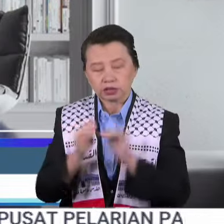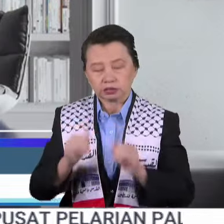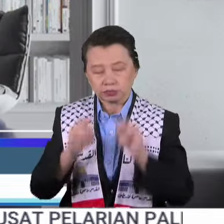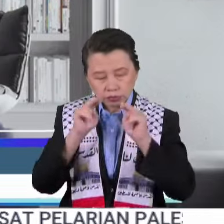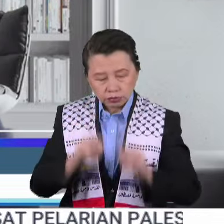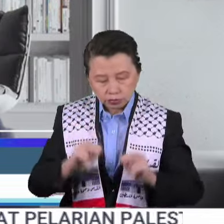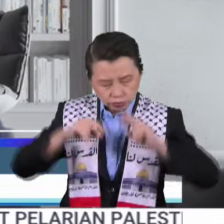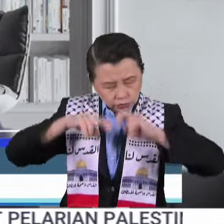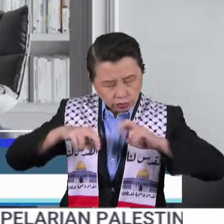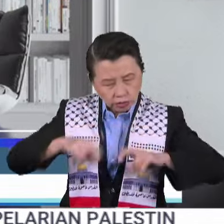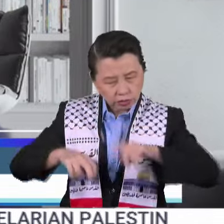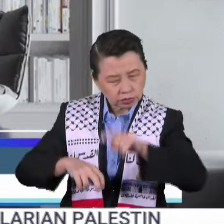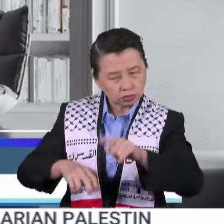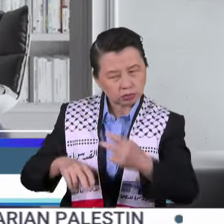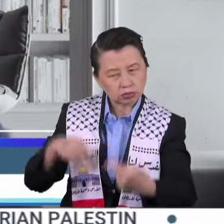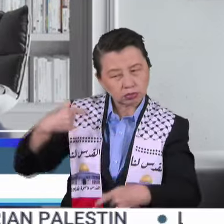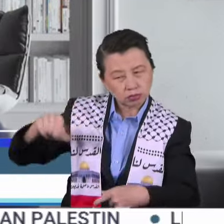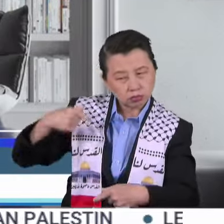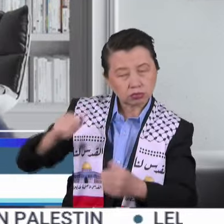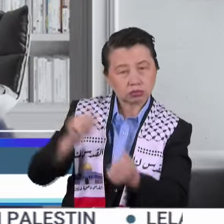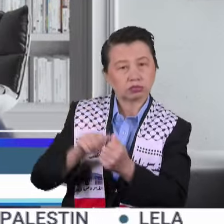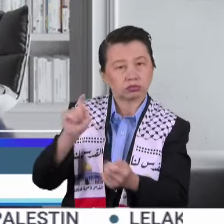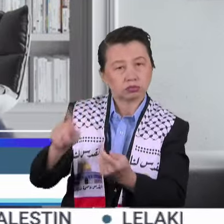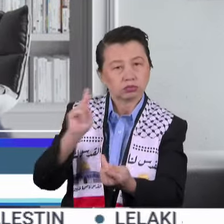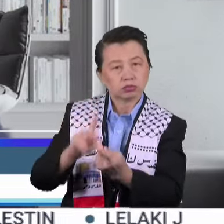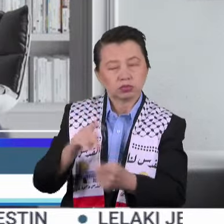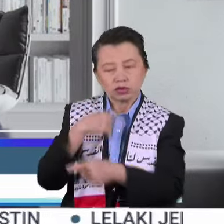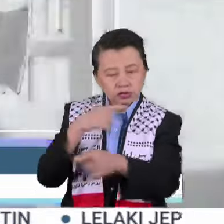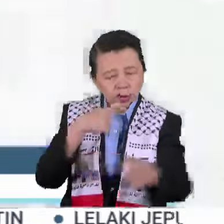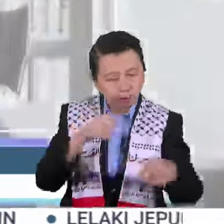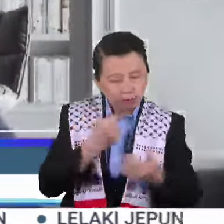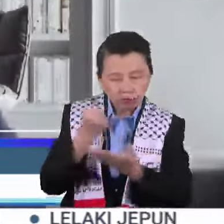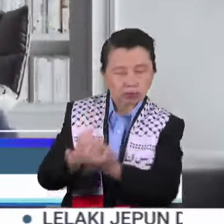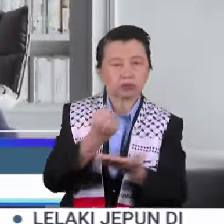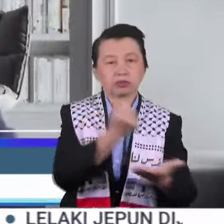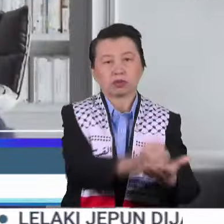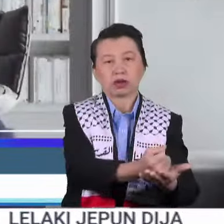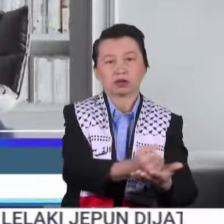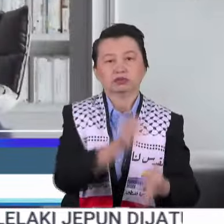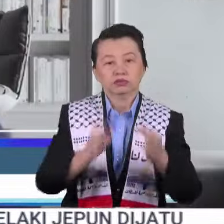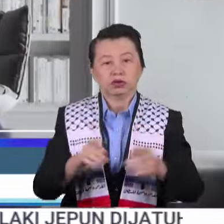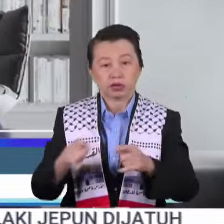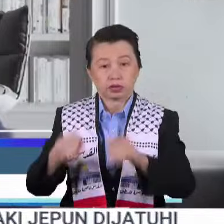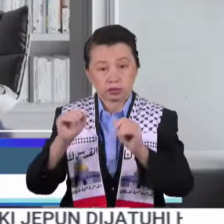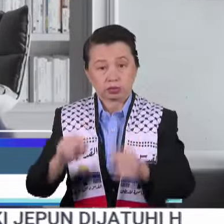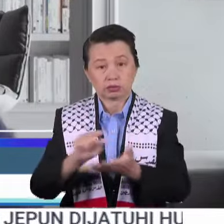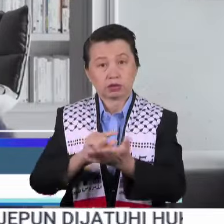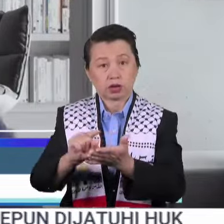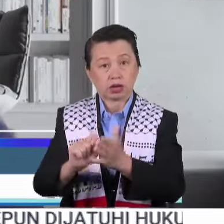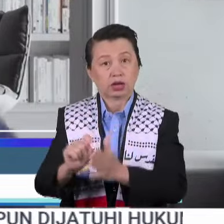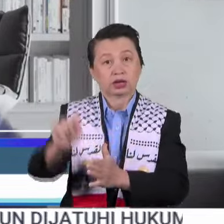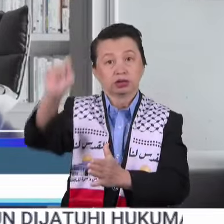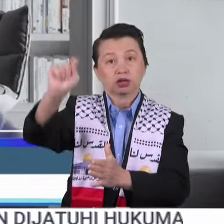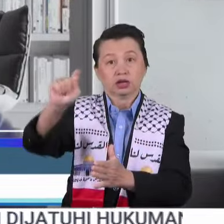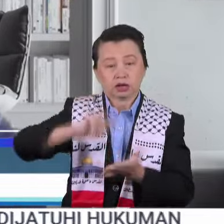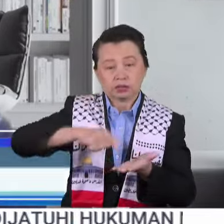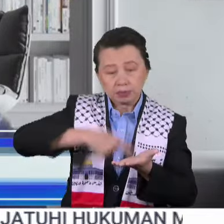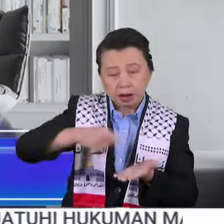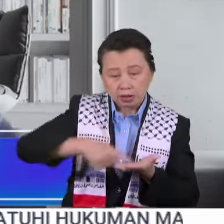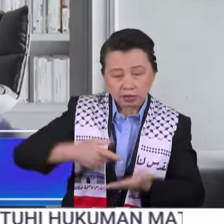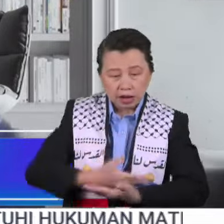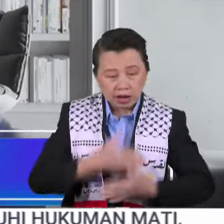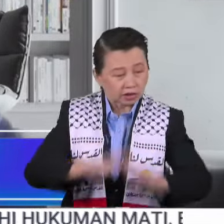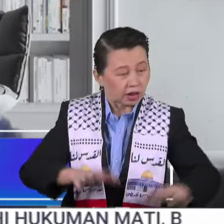boleh dibuat analisa tentang okay, siapakah yang sepatutnya boleh dibantu. Walaupun dia punya pendapatan yang tinggi, tapi perbelanjaan anak